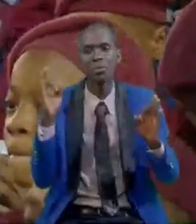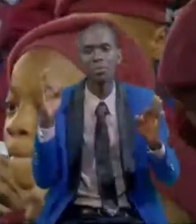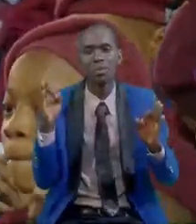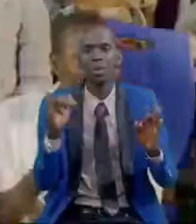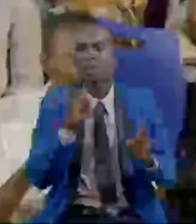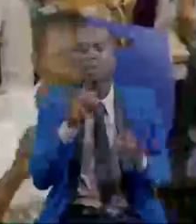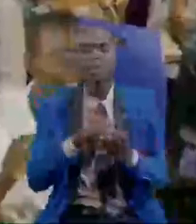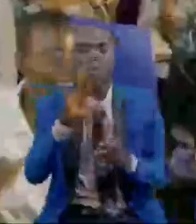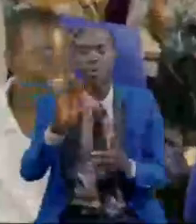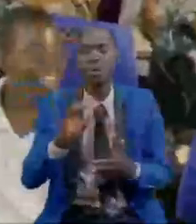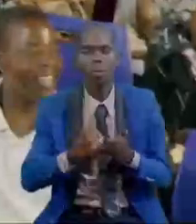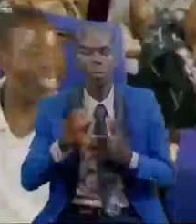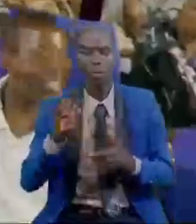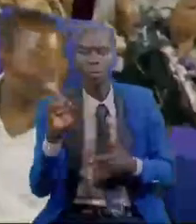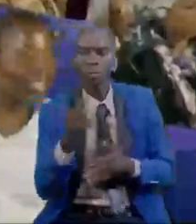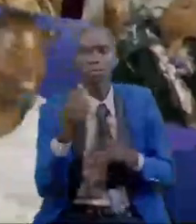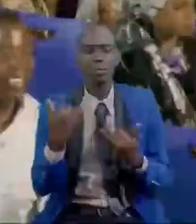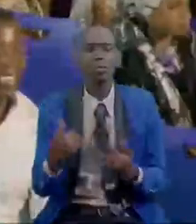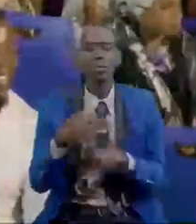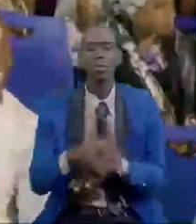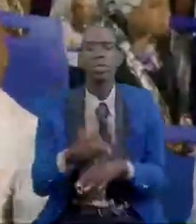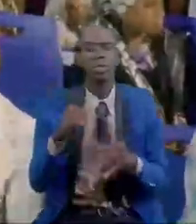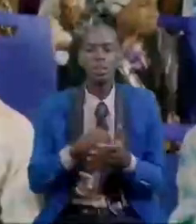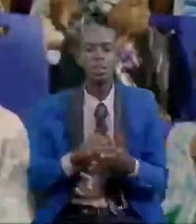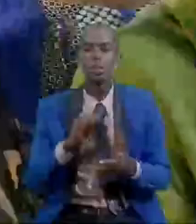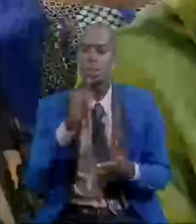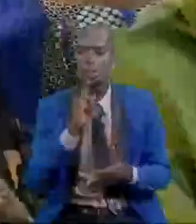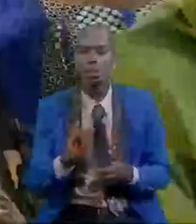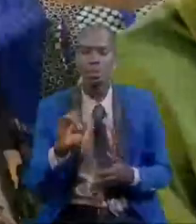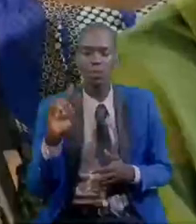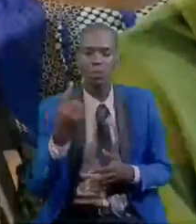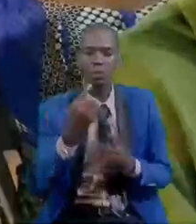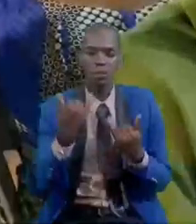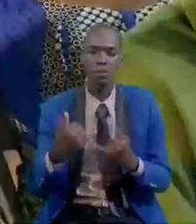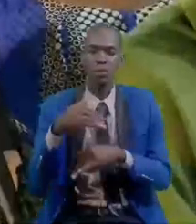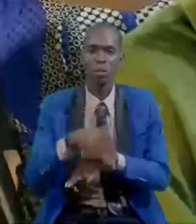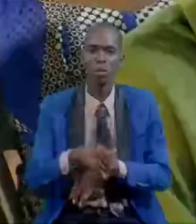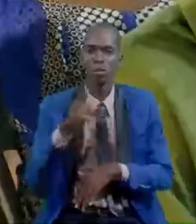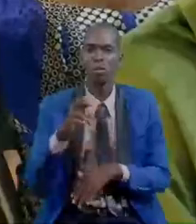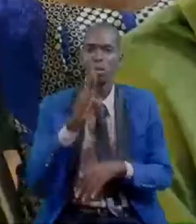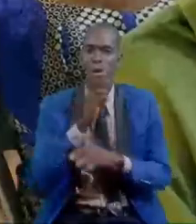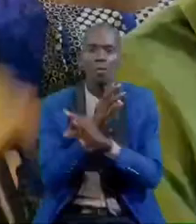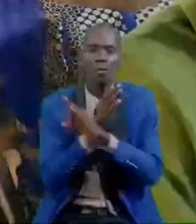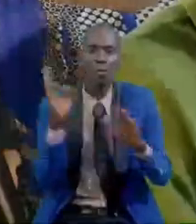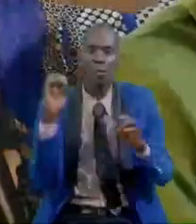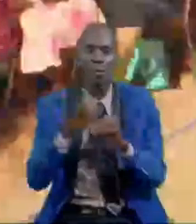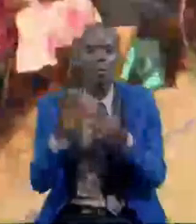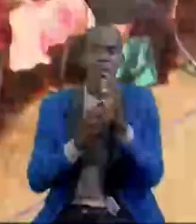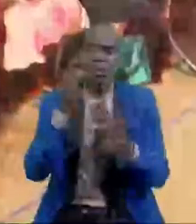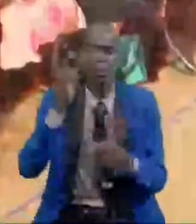C'est ton tour ce soir. Je dis, c'est ton tour ce soir. Tu es libre au nom